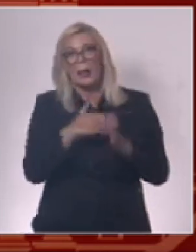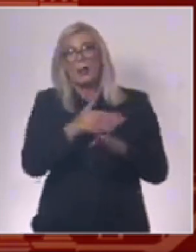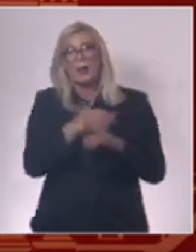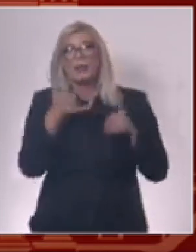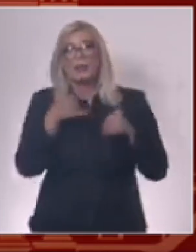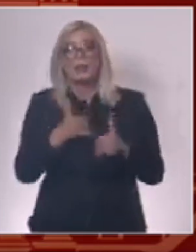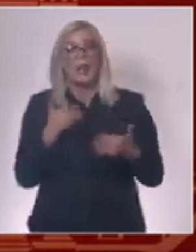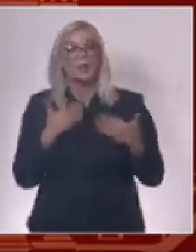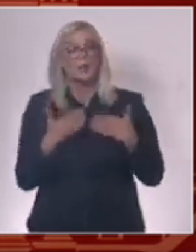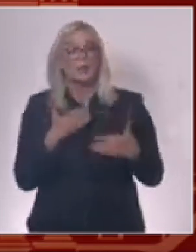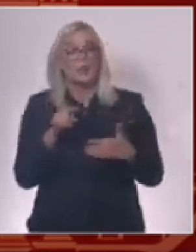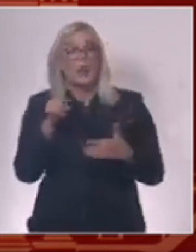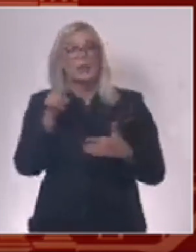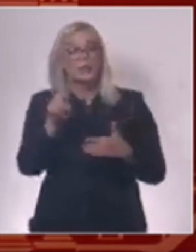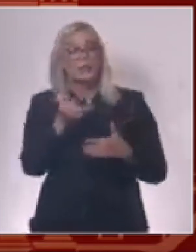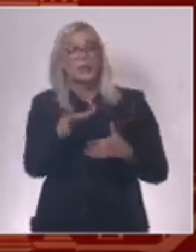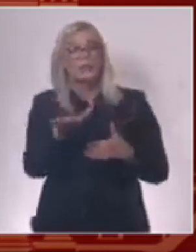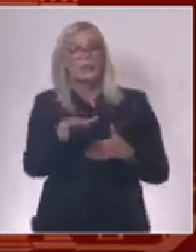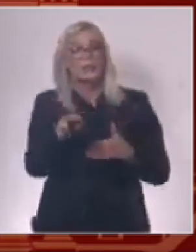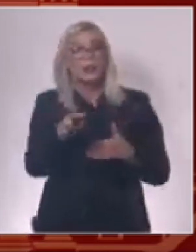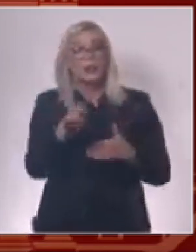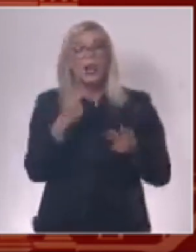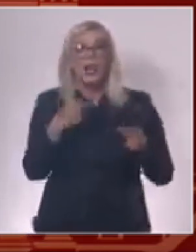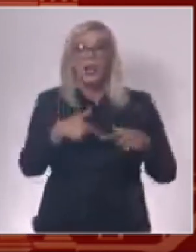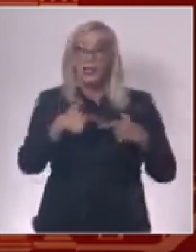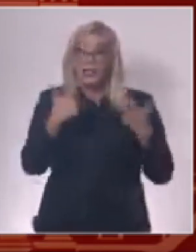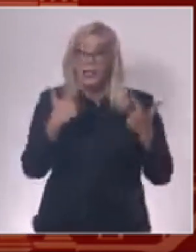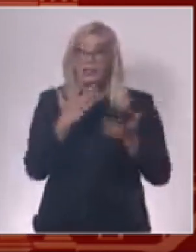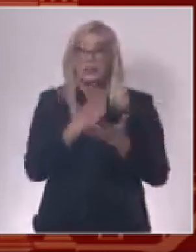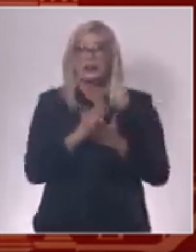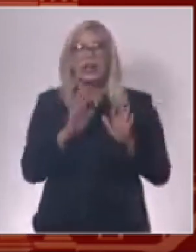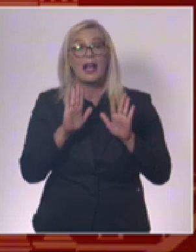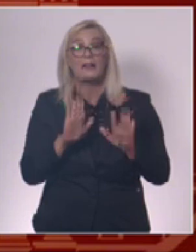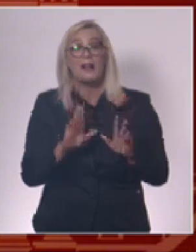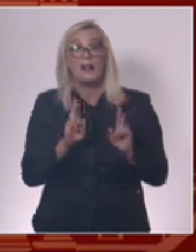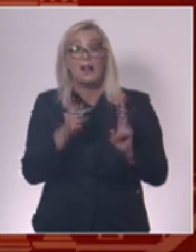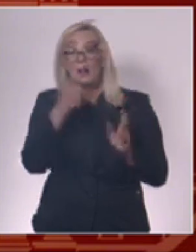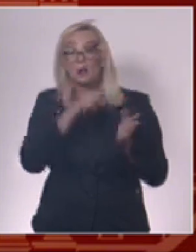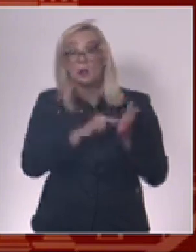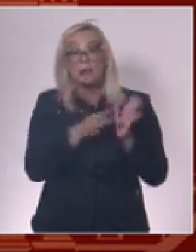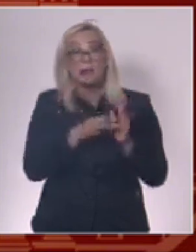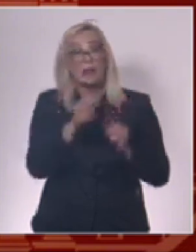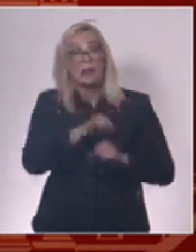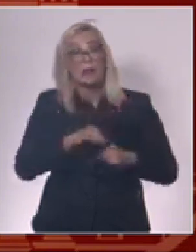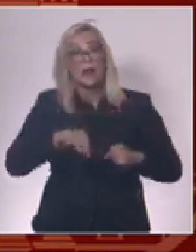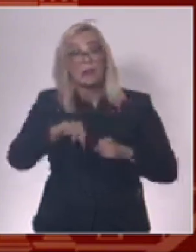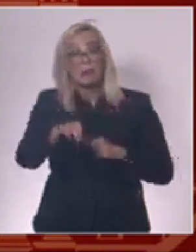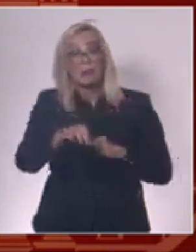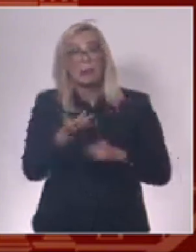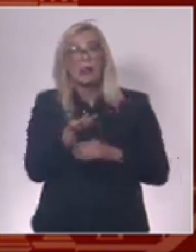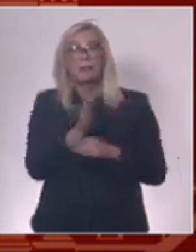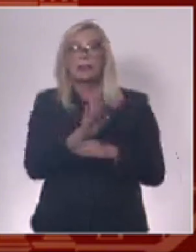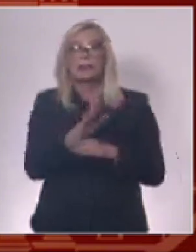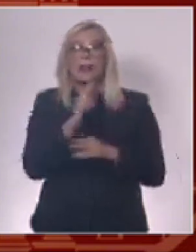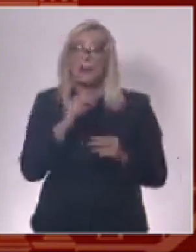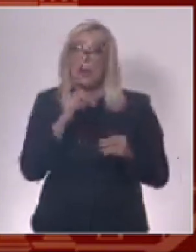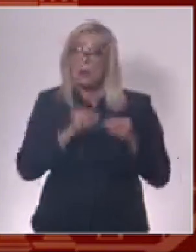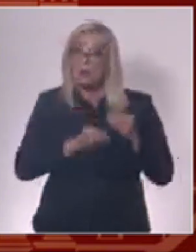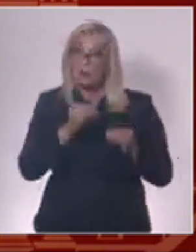состанок, дури и на нив им е прилично јасно дека вака како што е концепиран проектот, представува озбилен